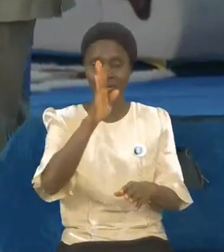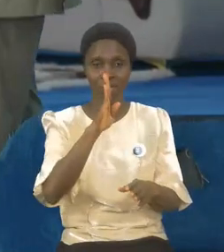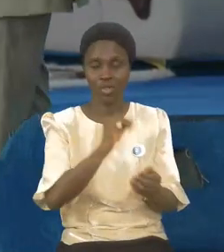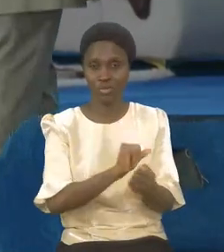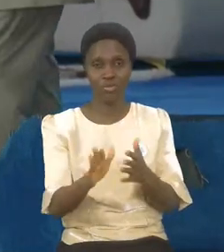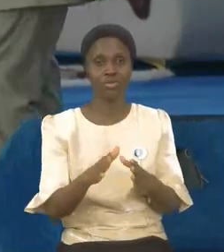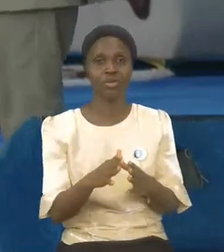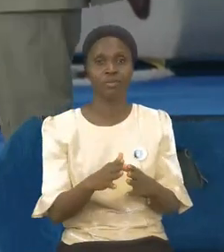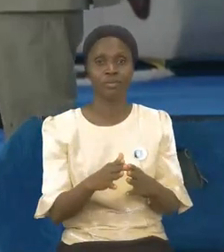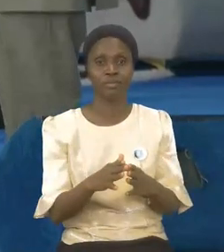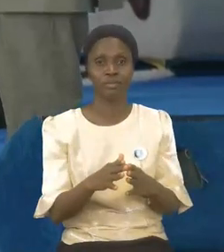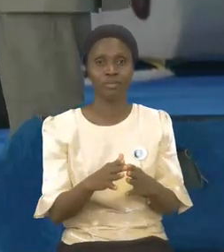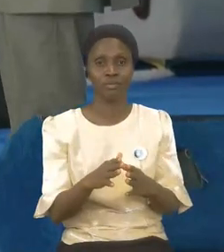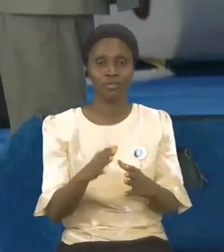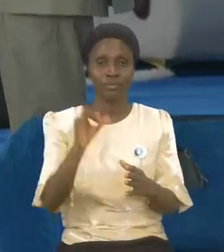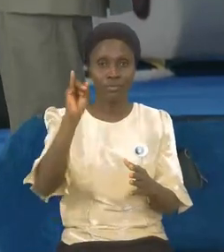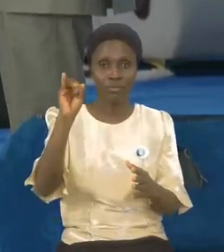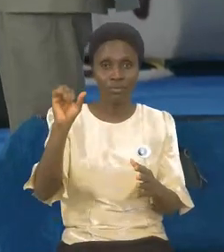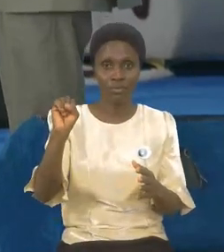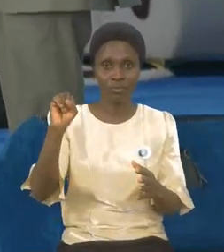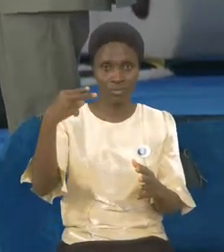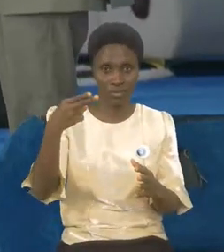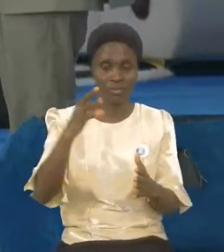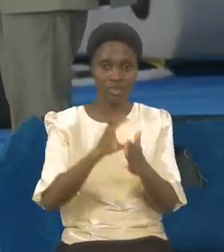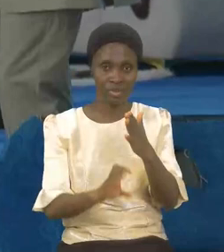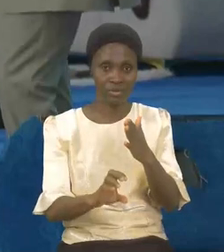ne sera jamais détruit.